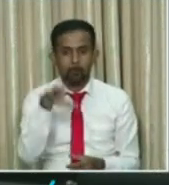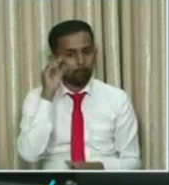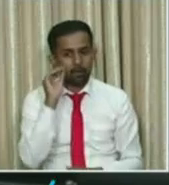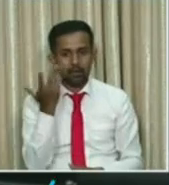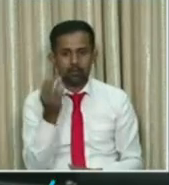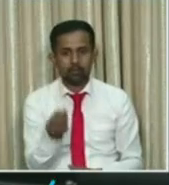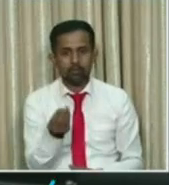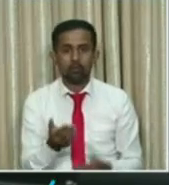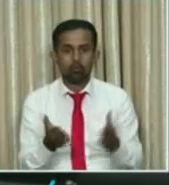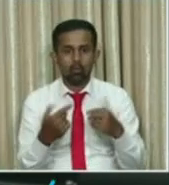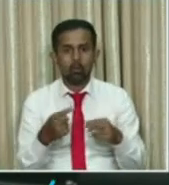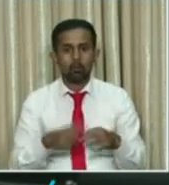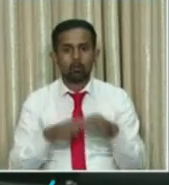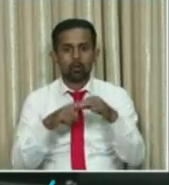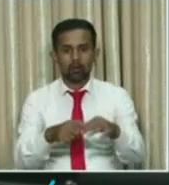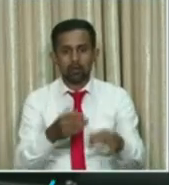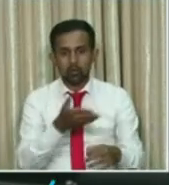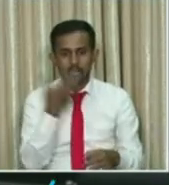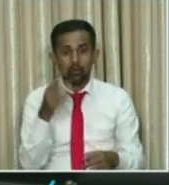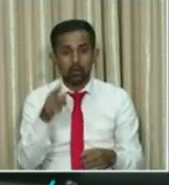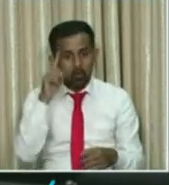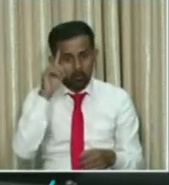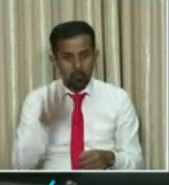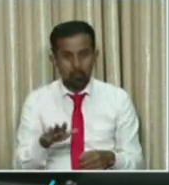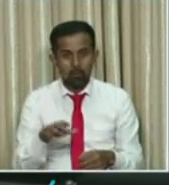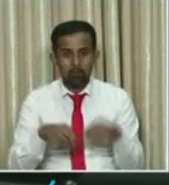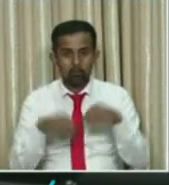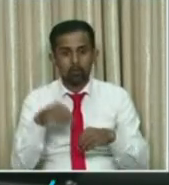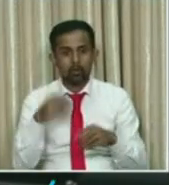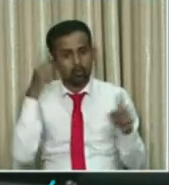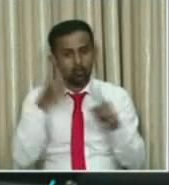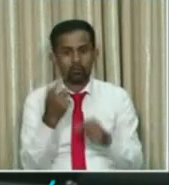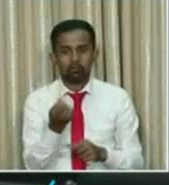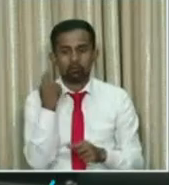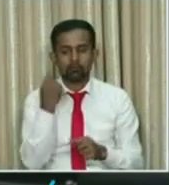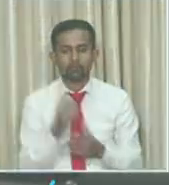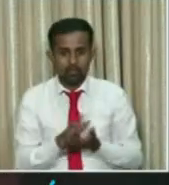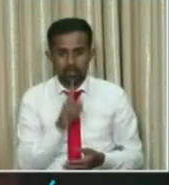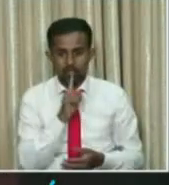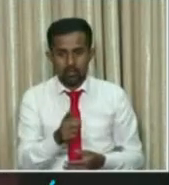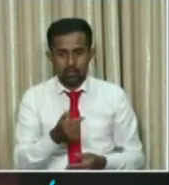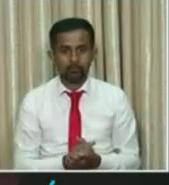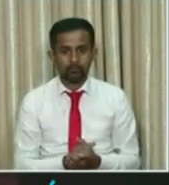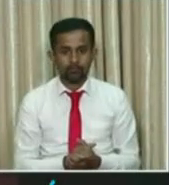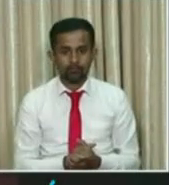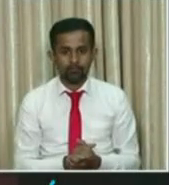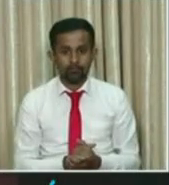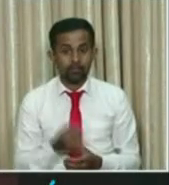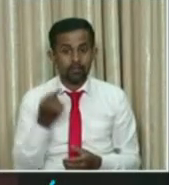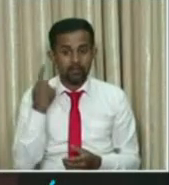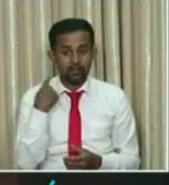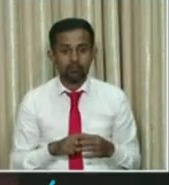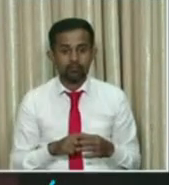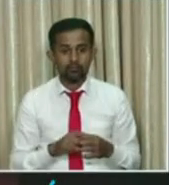නැත්නම් තව ප්‍රශ්නයක් ඉදිරිපත් කරන්න පුළුවන්. එතුමා බලාපොරොත්තු දේශපාලන අරමුණ ඉටු කරගන්න. ඇමතුමාට තියෙනවා. සභානායකතුමා ඊයේ උද්ගත